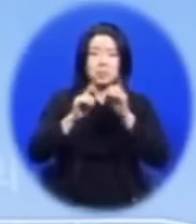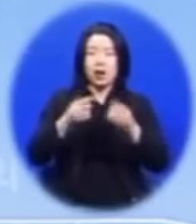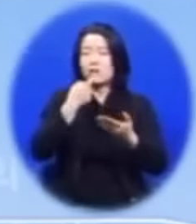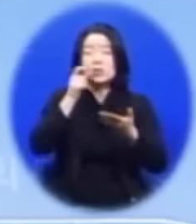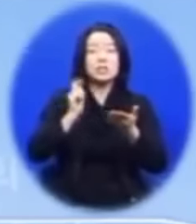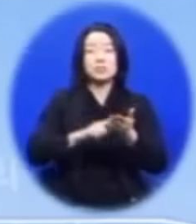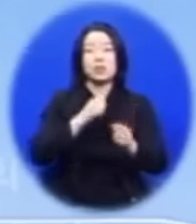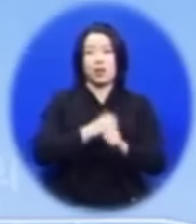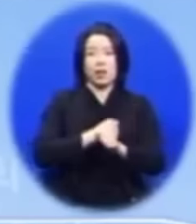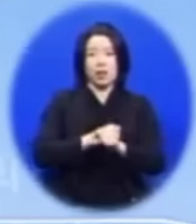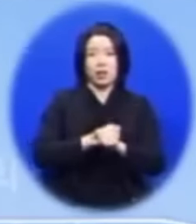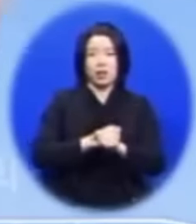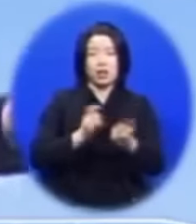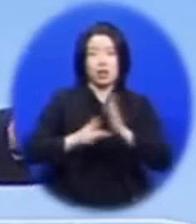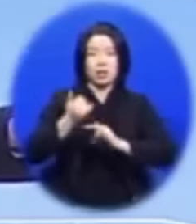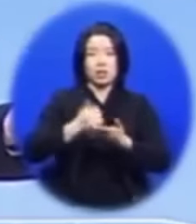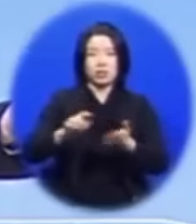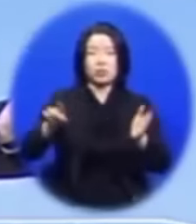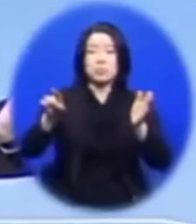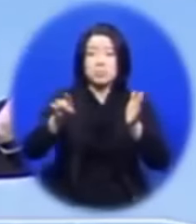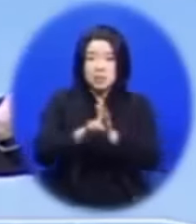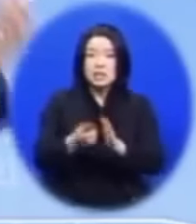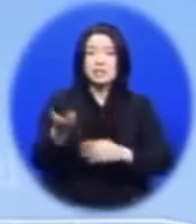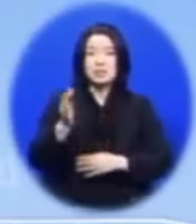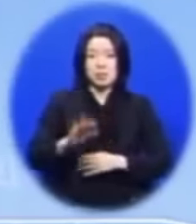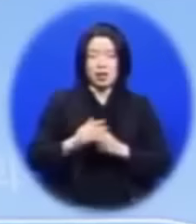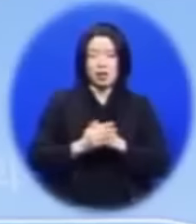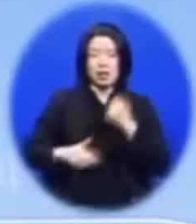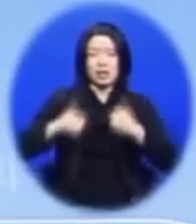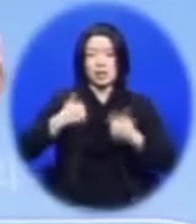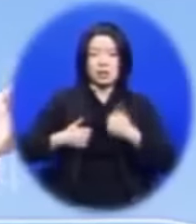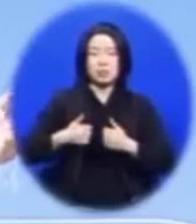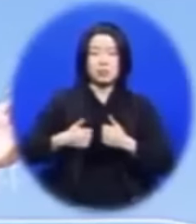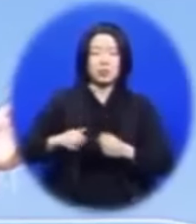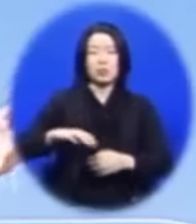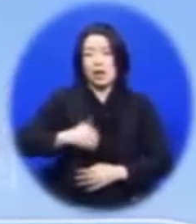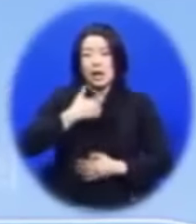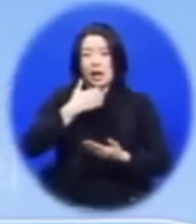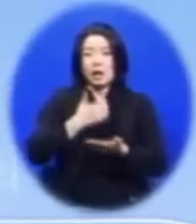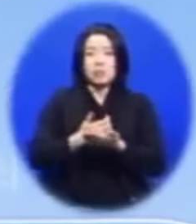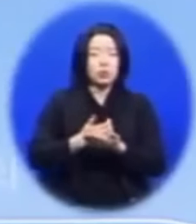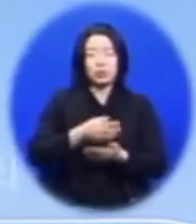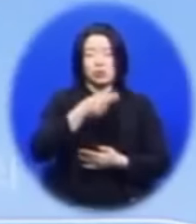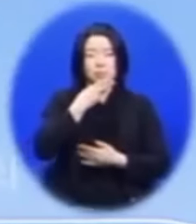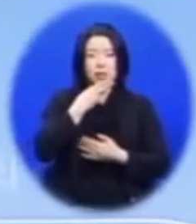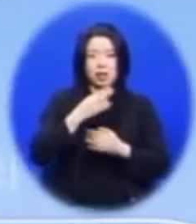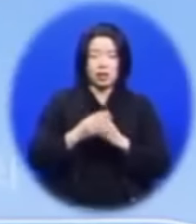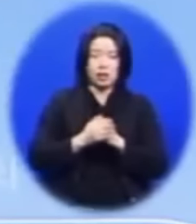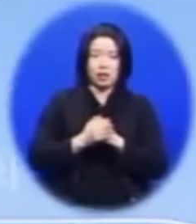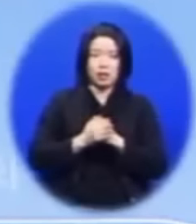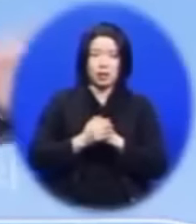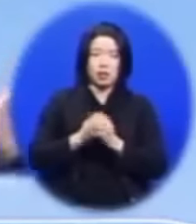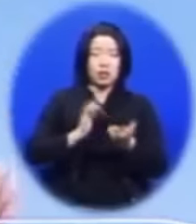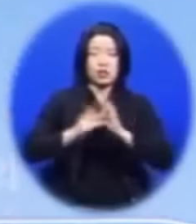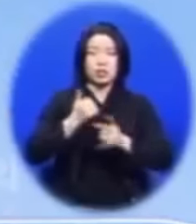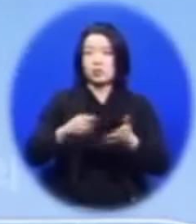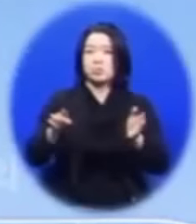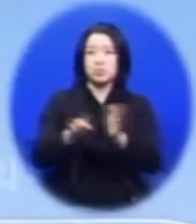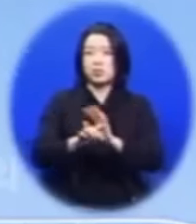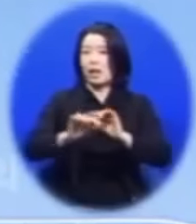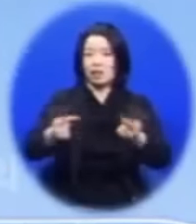해 버립니다 예수를 믿지만 기쁨도 없고 감격도 없대요 예수 안